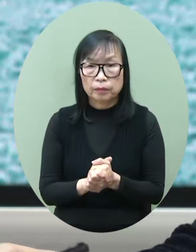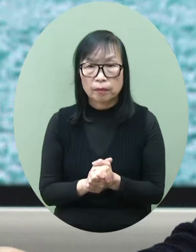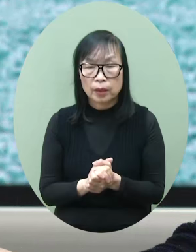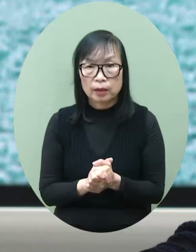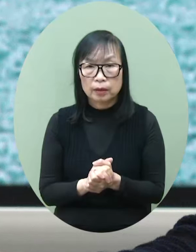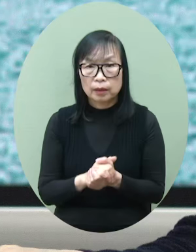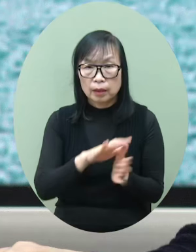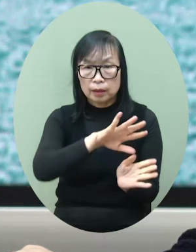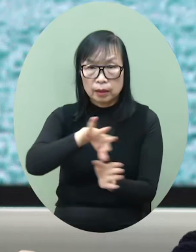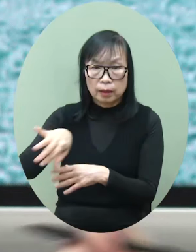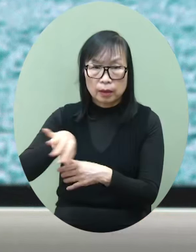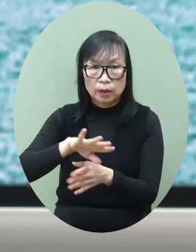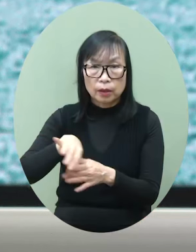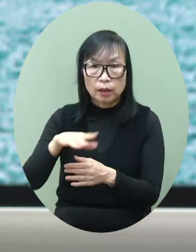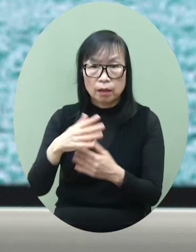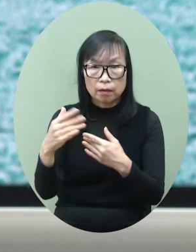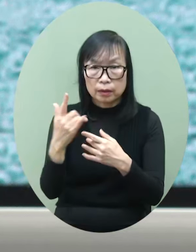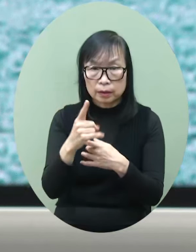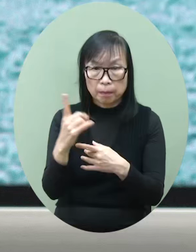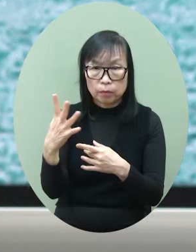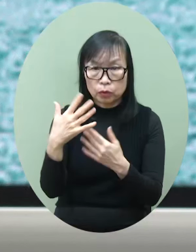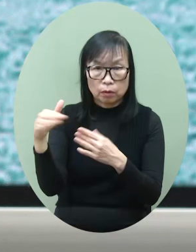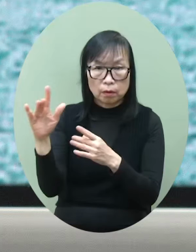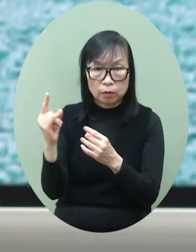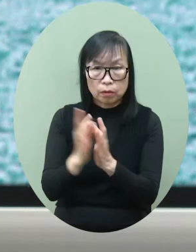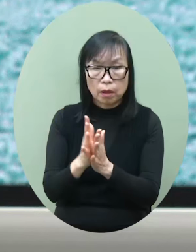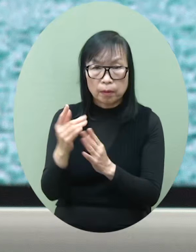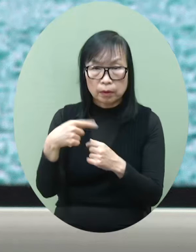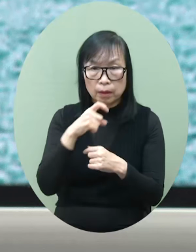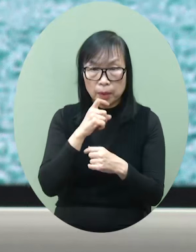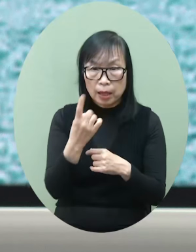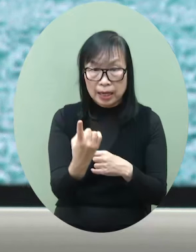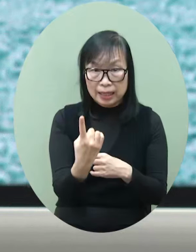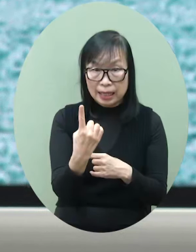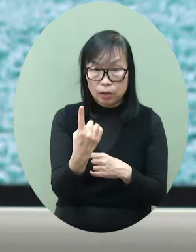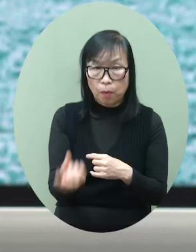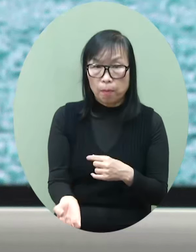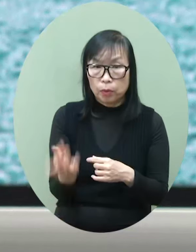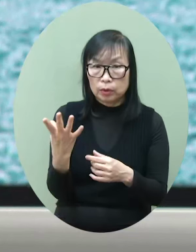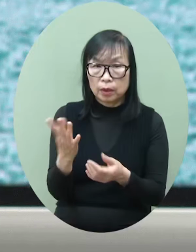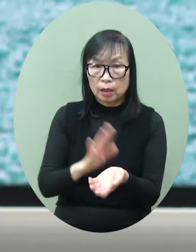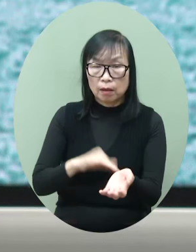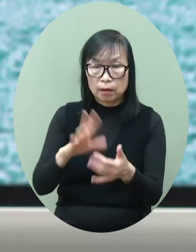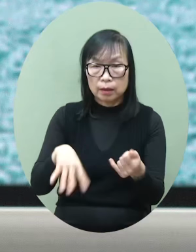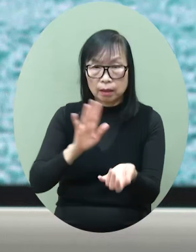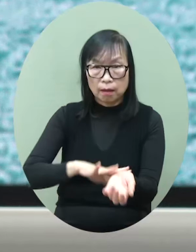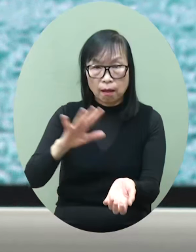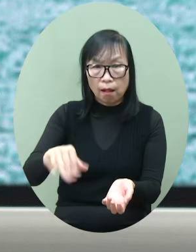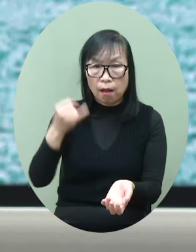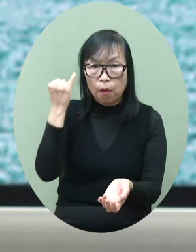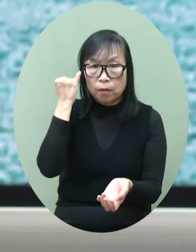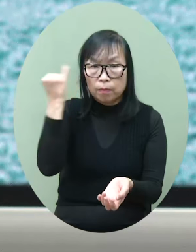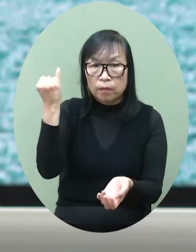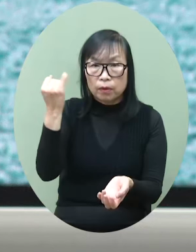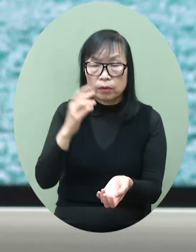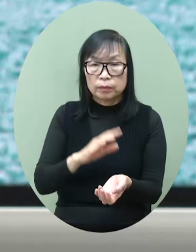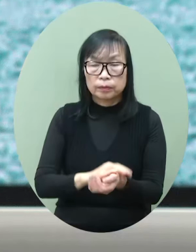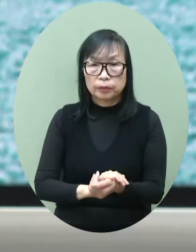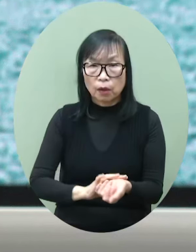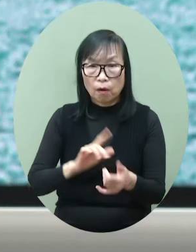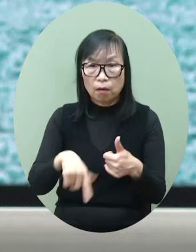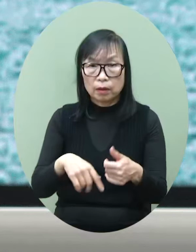除了那十五宗輸入性個案還有一宗是本地個案暫時找不到源頭的個案她